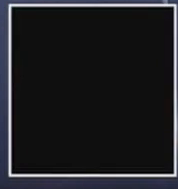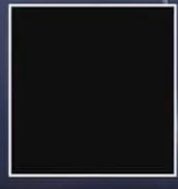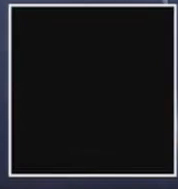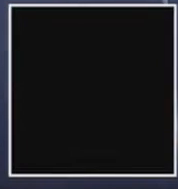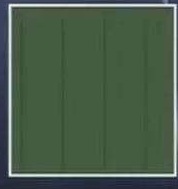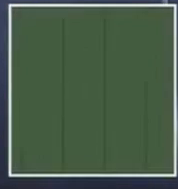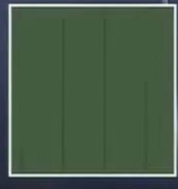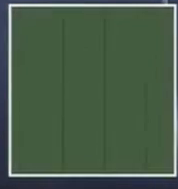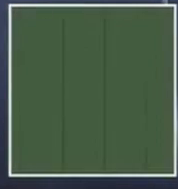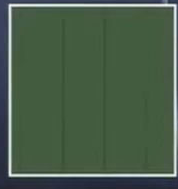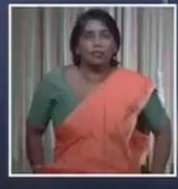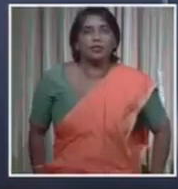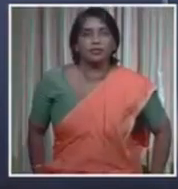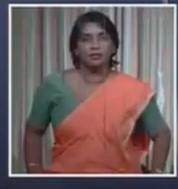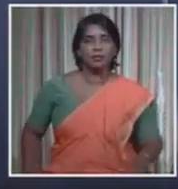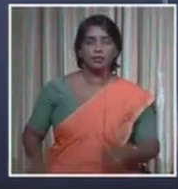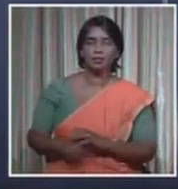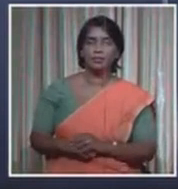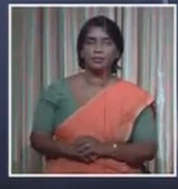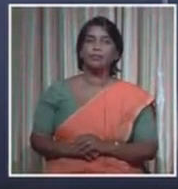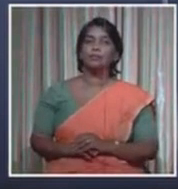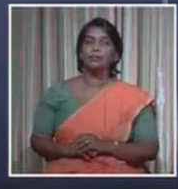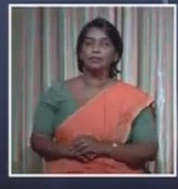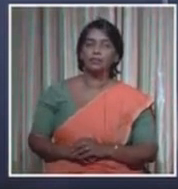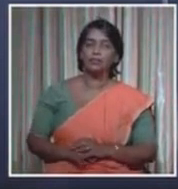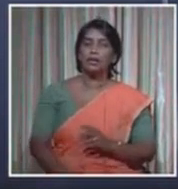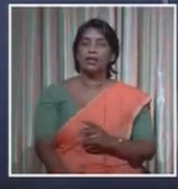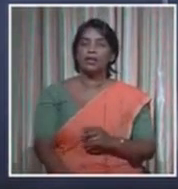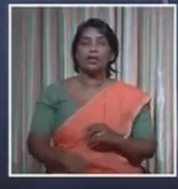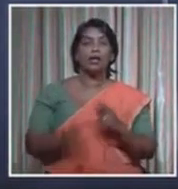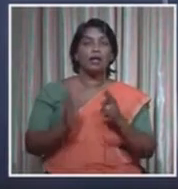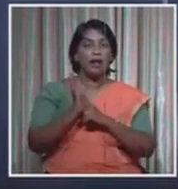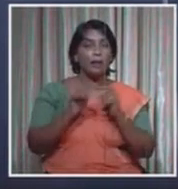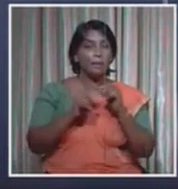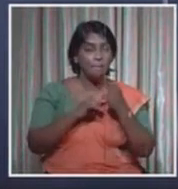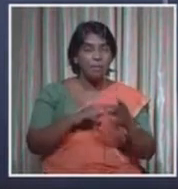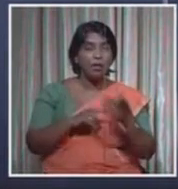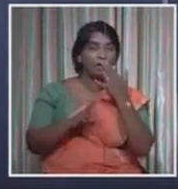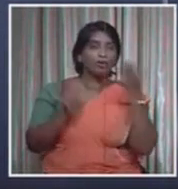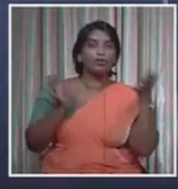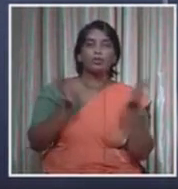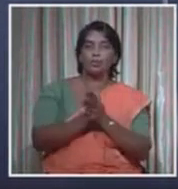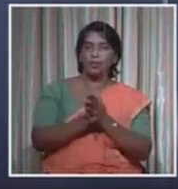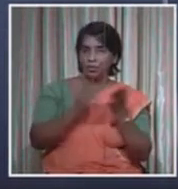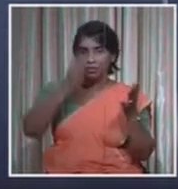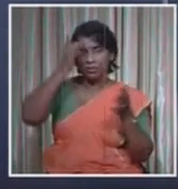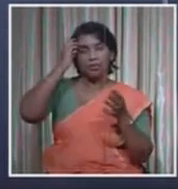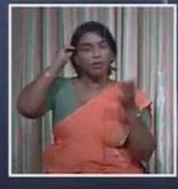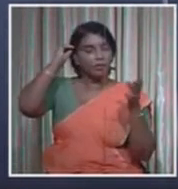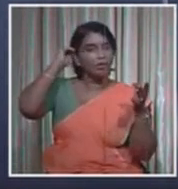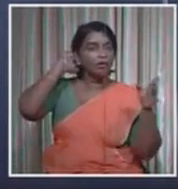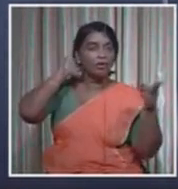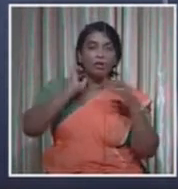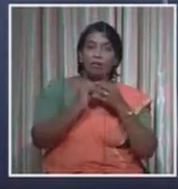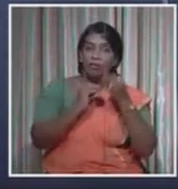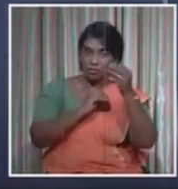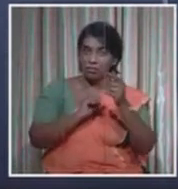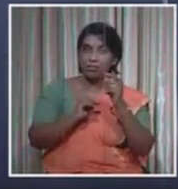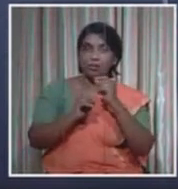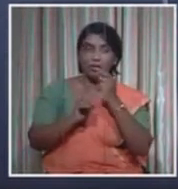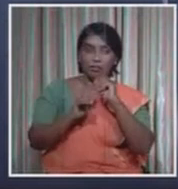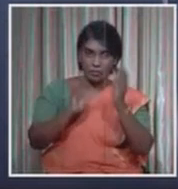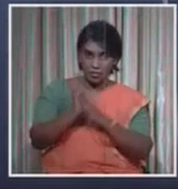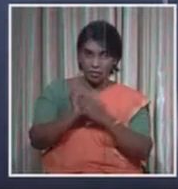ශ්‍රීපවන් අග්‍රවිශ්වකාරතුමත් අගමැතිතුමාගේ බැච්මේට්, නලින් පෙරේරා මැතිතුමත් අගමැතිතුමාගේ බැච්මේට්. ඒව දුන්නේ අගමැතිතුමා බැච්මේට්